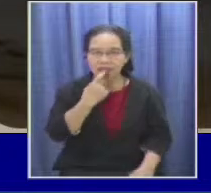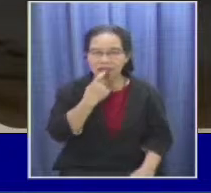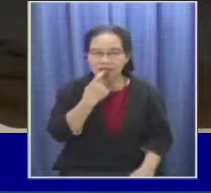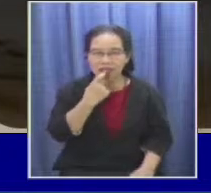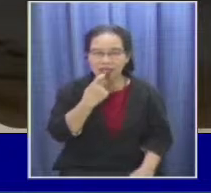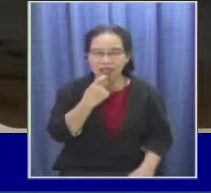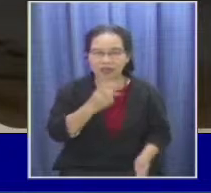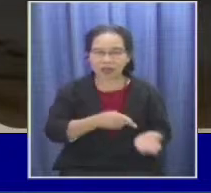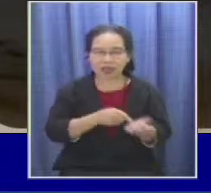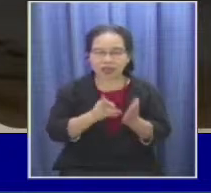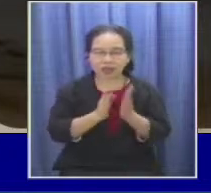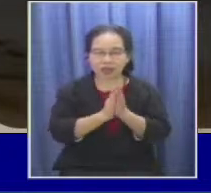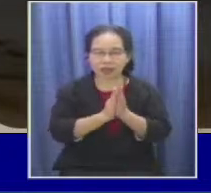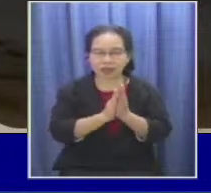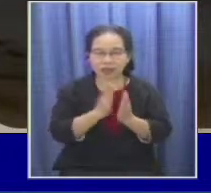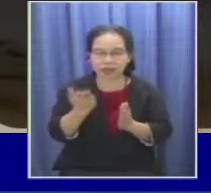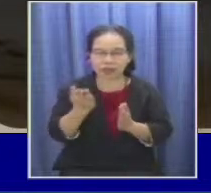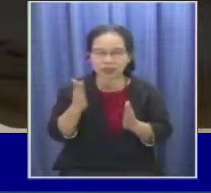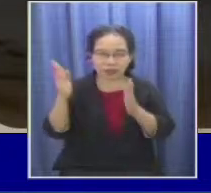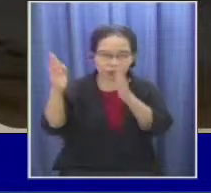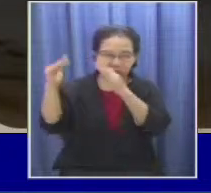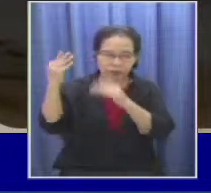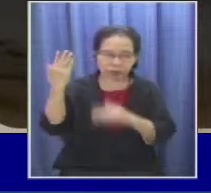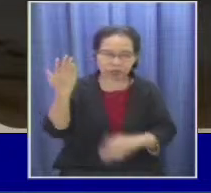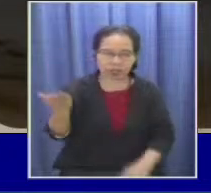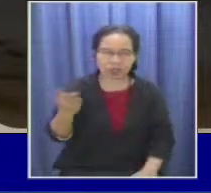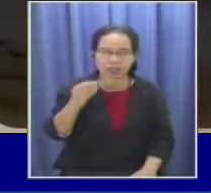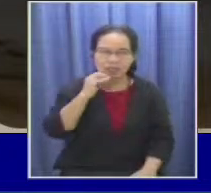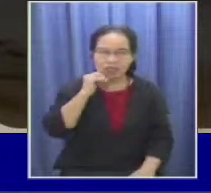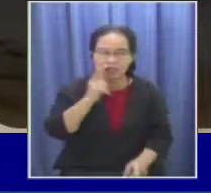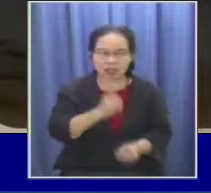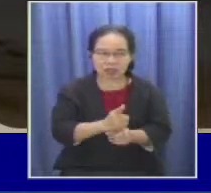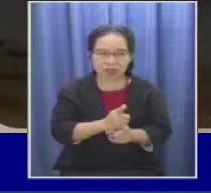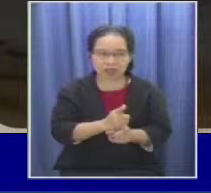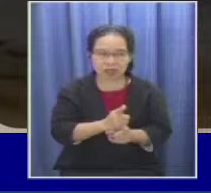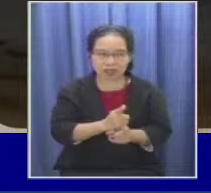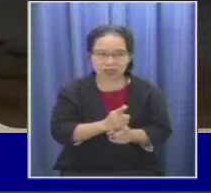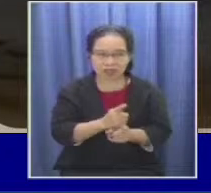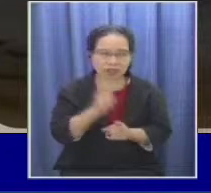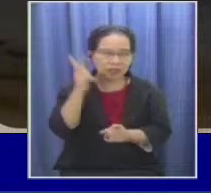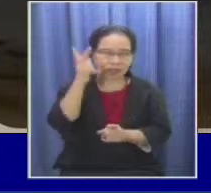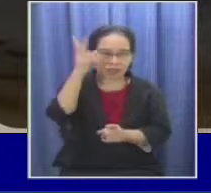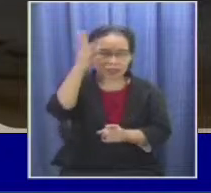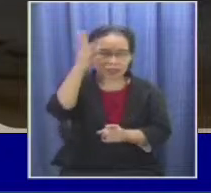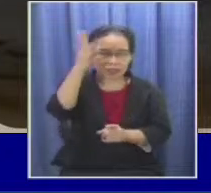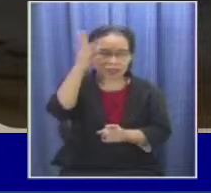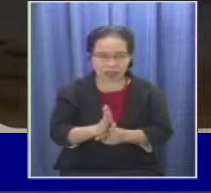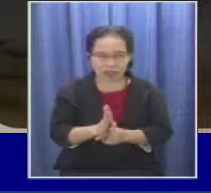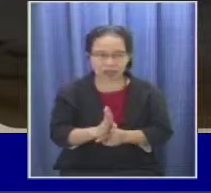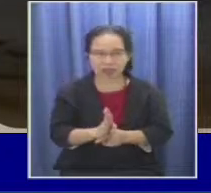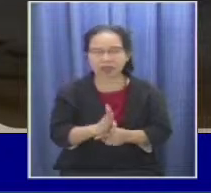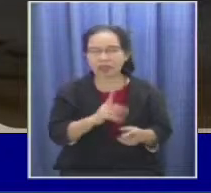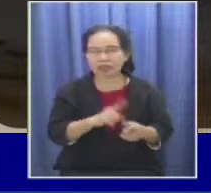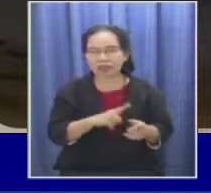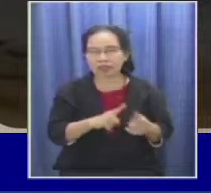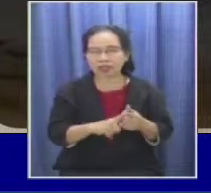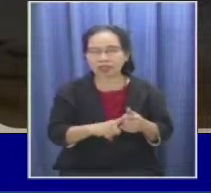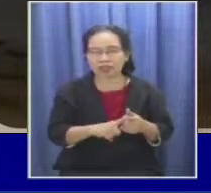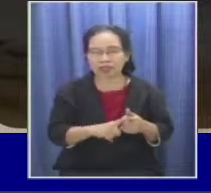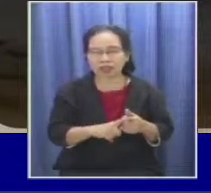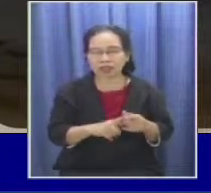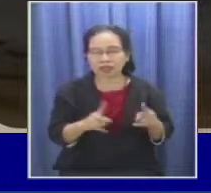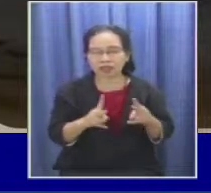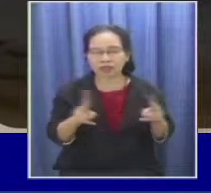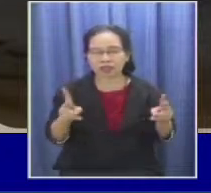won ni atoro nya atwemu sɛm ni mu buapayo biara ni mu so wa koma no ka no kora Otakyerema so bɛka no